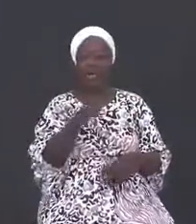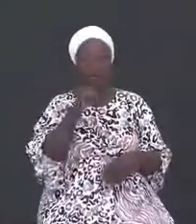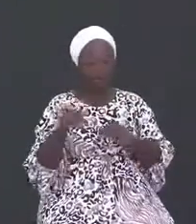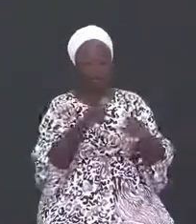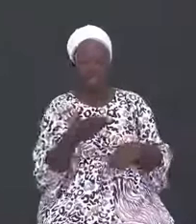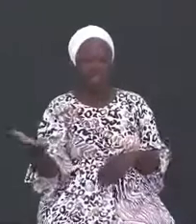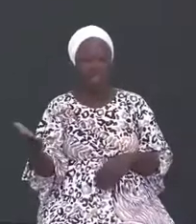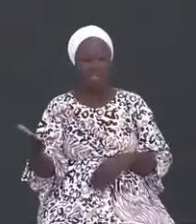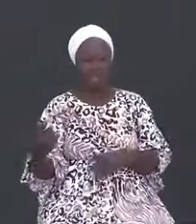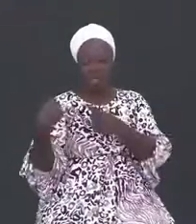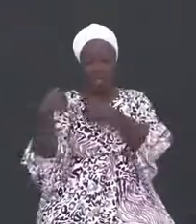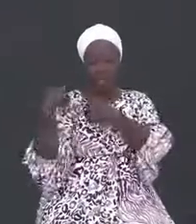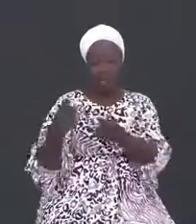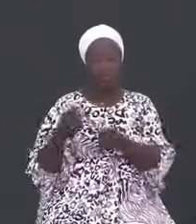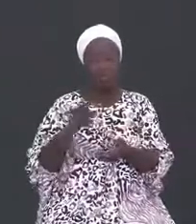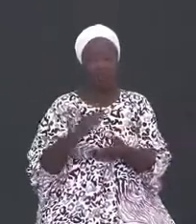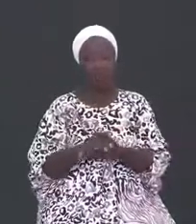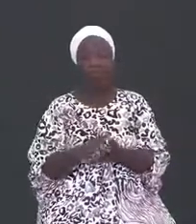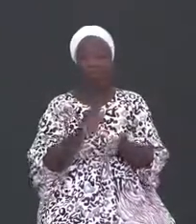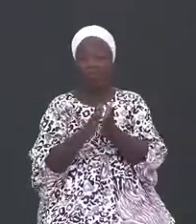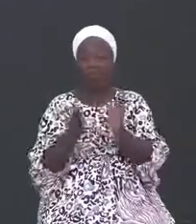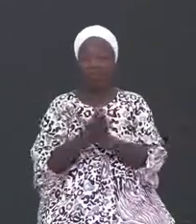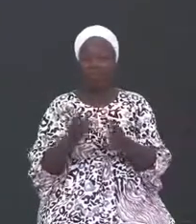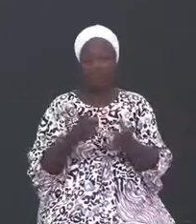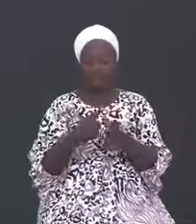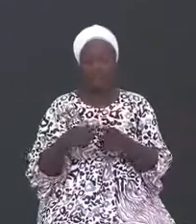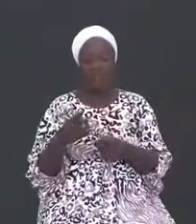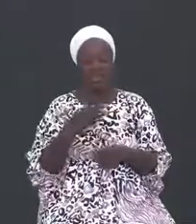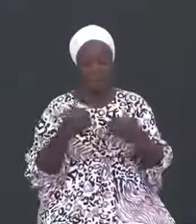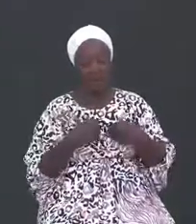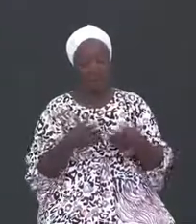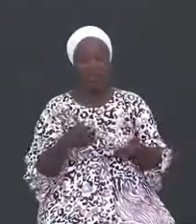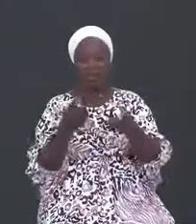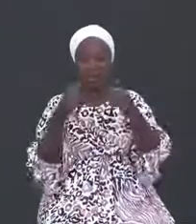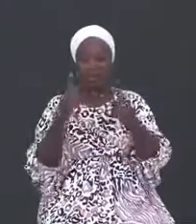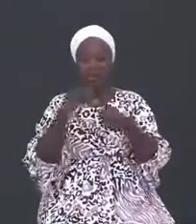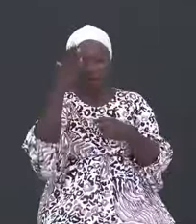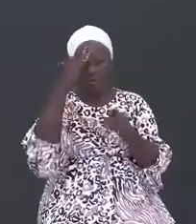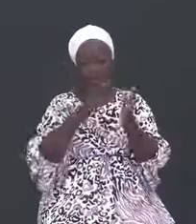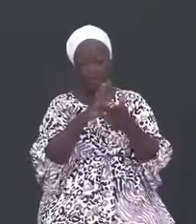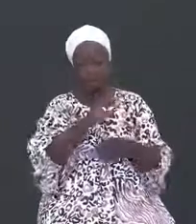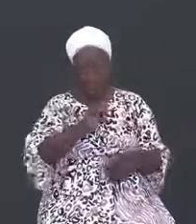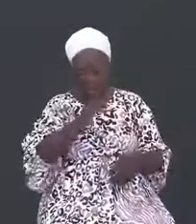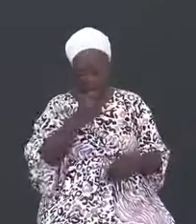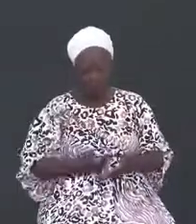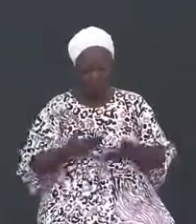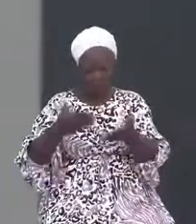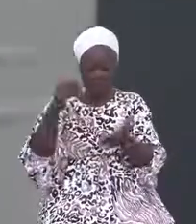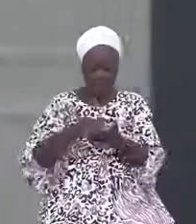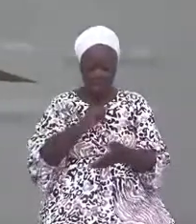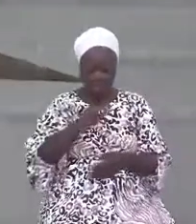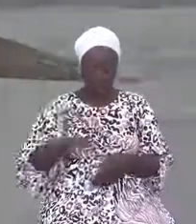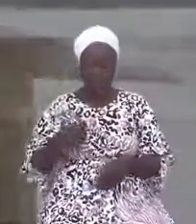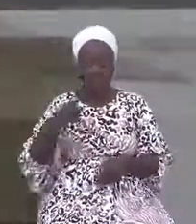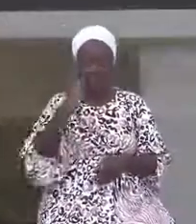Depuis qu'ils sont devenus, depuis qu'ils disent qu'ils sont devenus chrétiens, nés de nouveau, je suis un enfant de Dieu, né de nouveau, je suis sauvé, je suis un suiveur